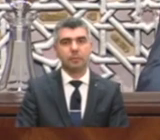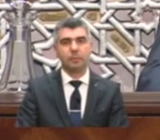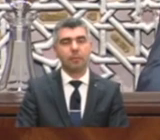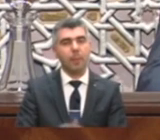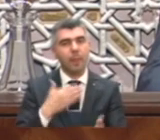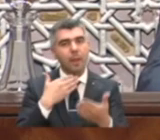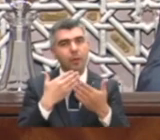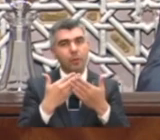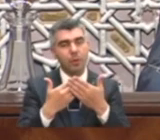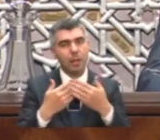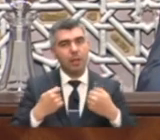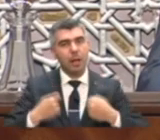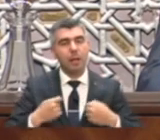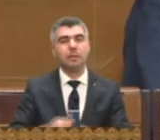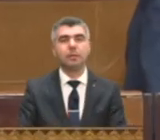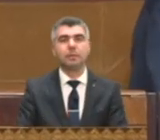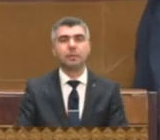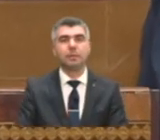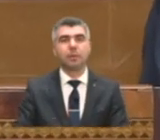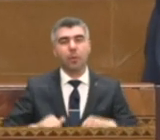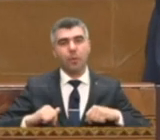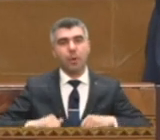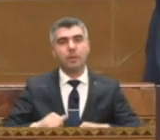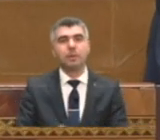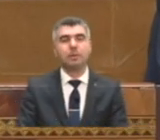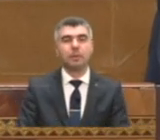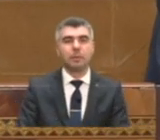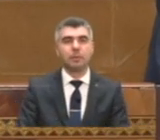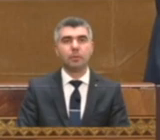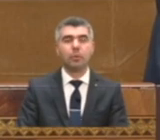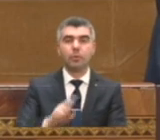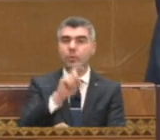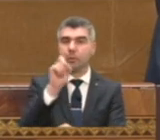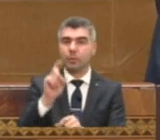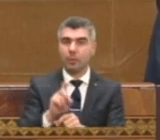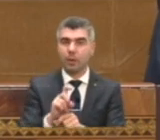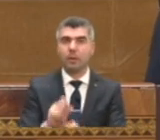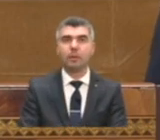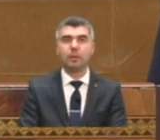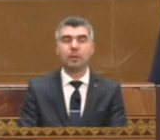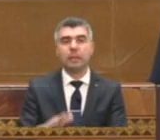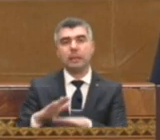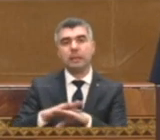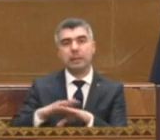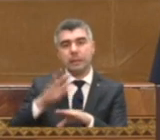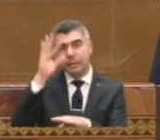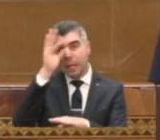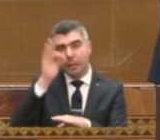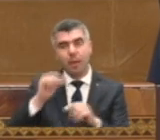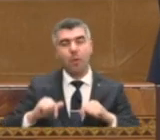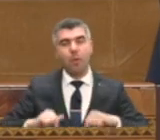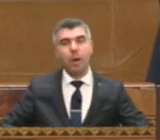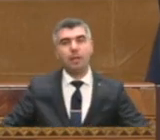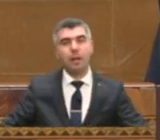شكرا سيد الرئيس. سيدة الوزيرة المحترمة، نسائلكم عن سياسة وزارتكم في